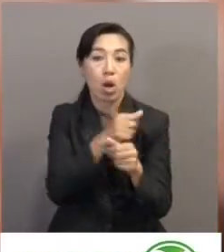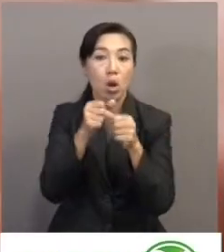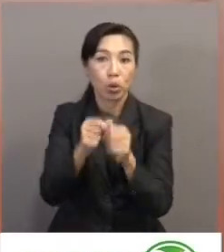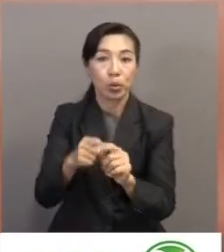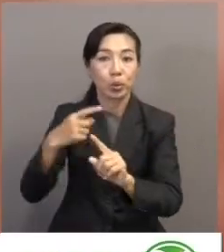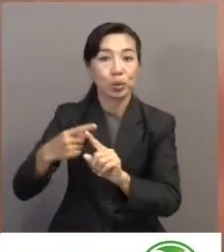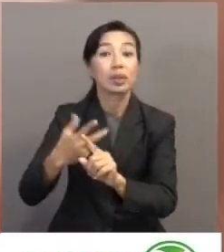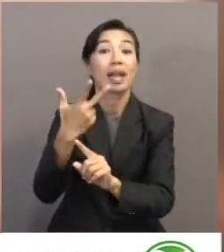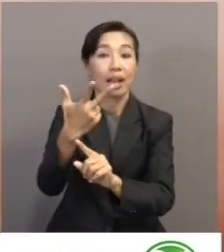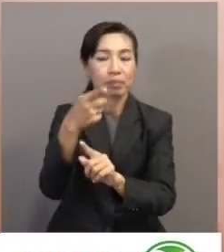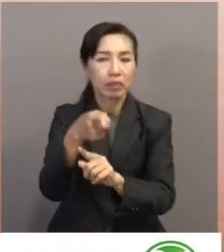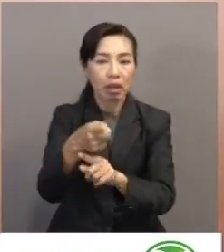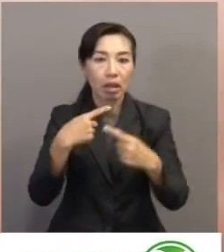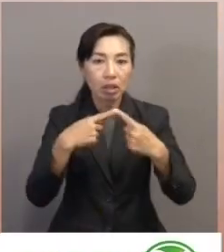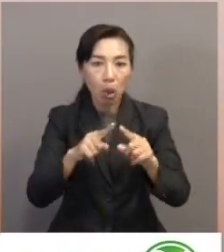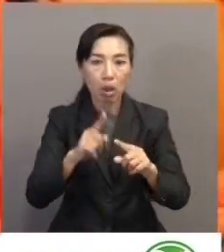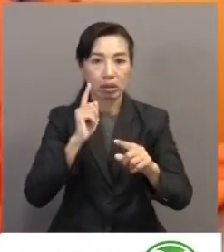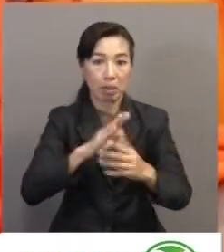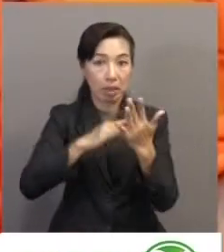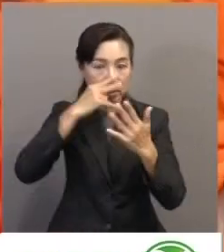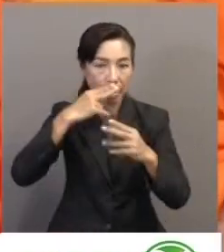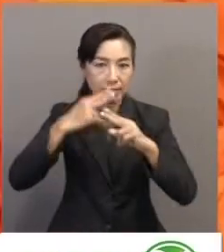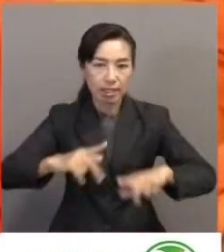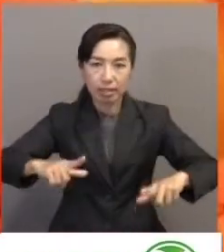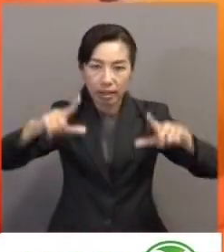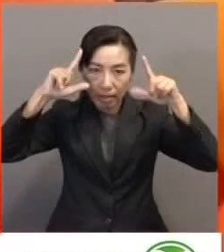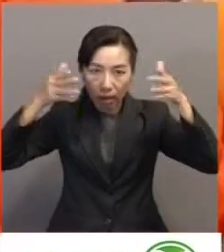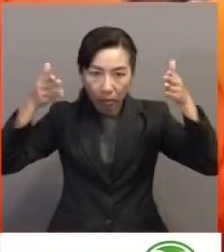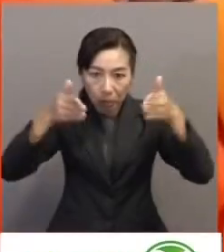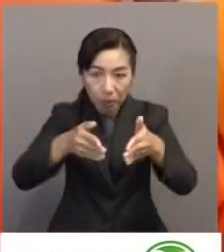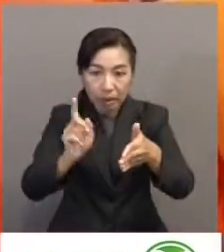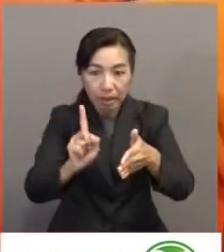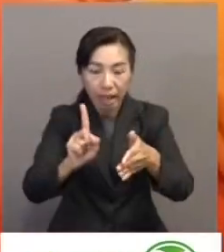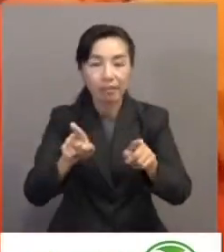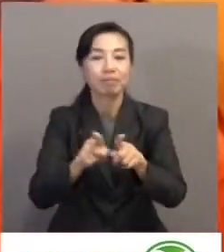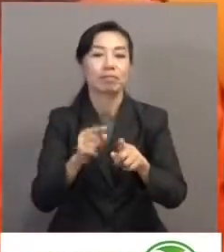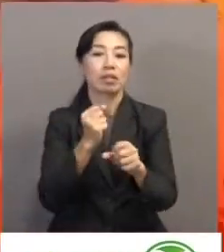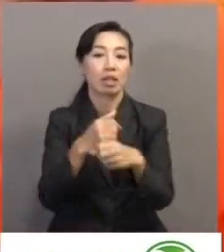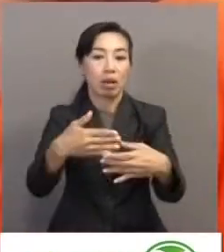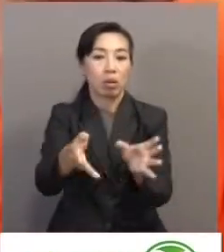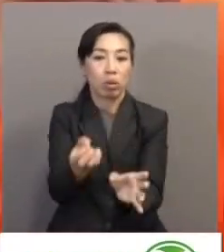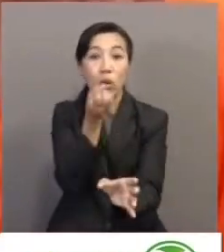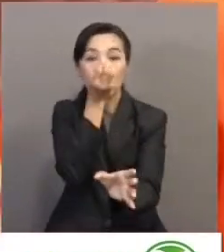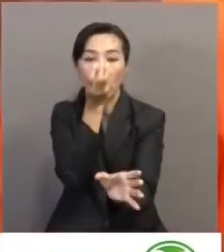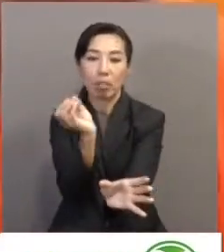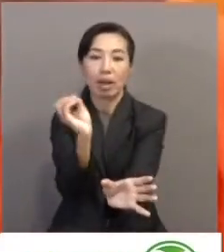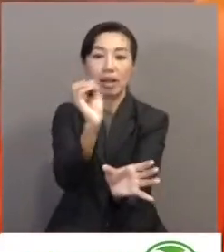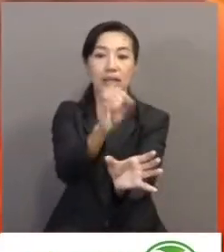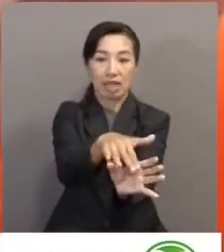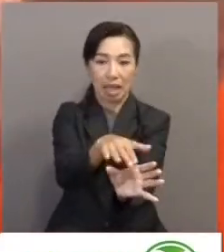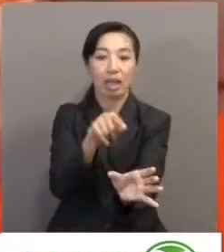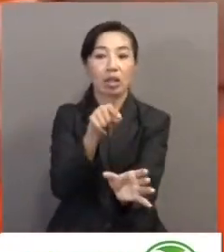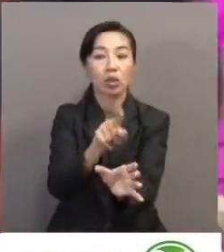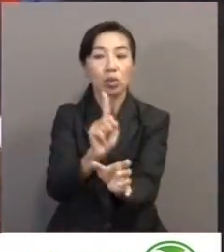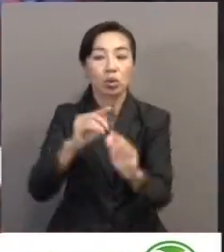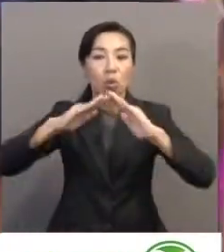ที่เรียกว่าเป็นเอกลักษณ์และมีชื่อเสียงของประเทศไทยก็ต้องยกให้งานตักบาตรดอกไม้ที่วัดพระพุทธบาทราชว